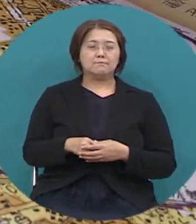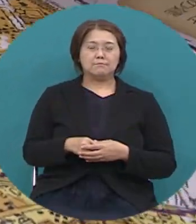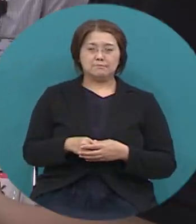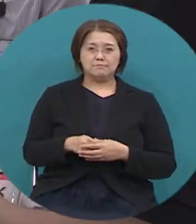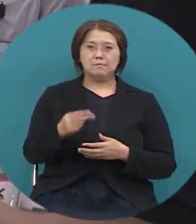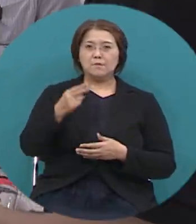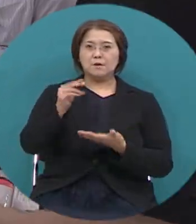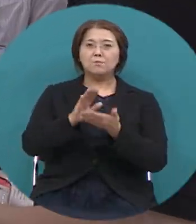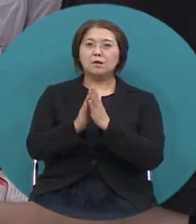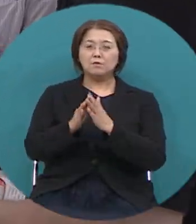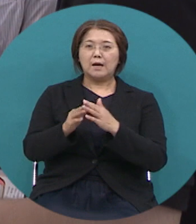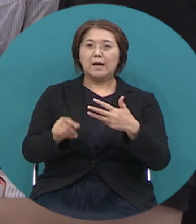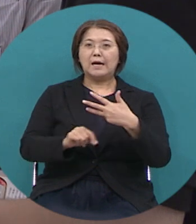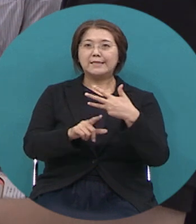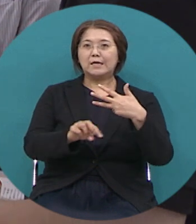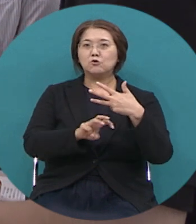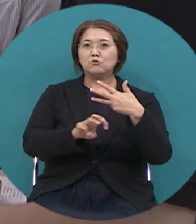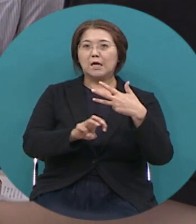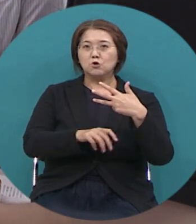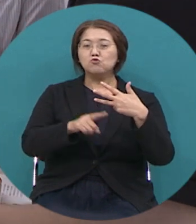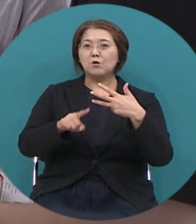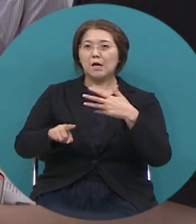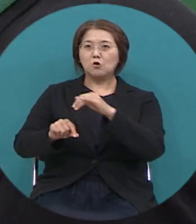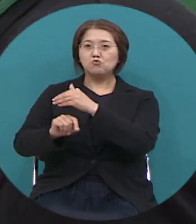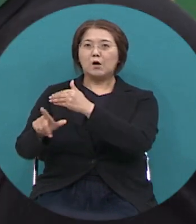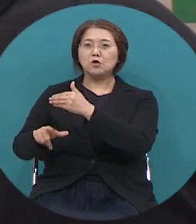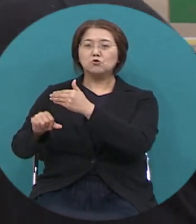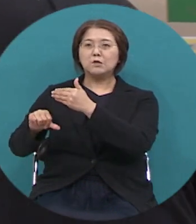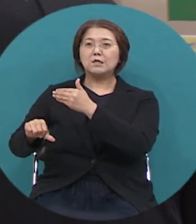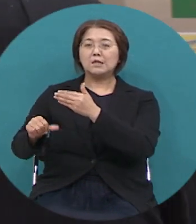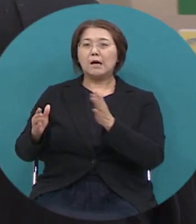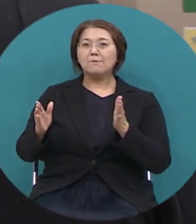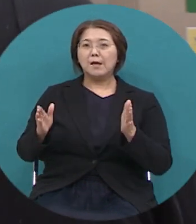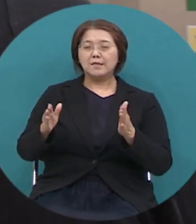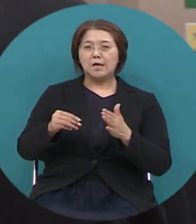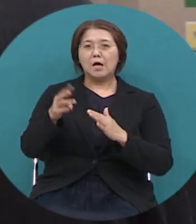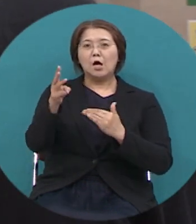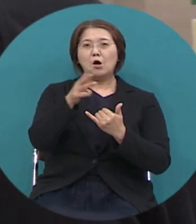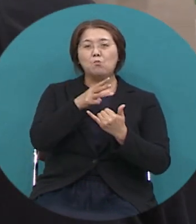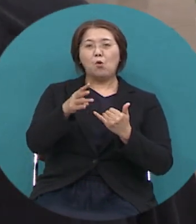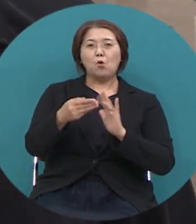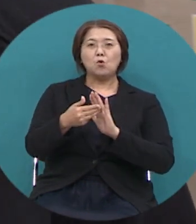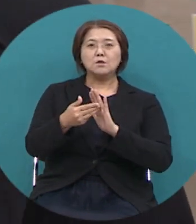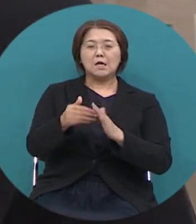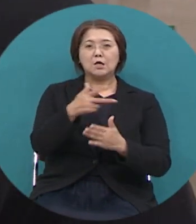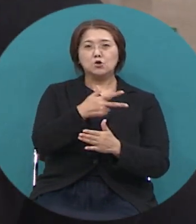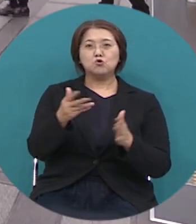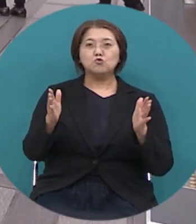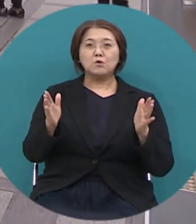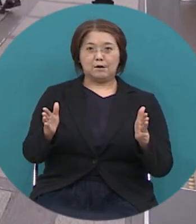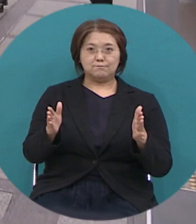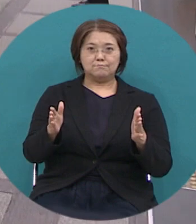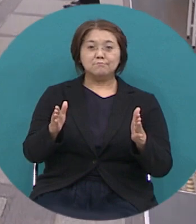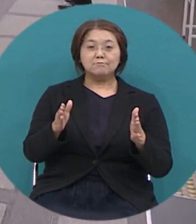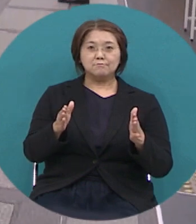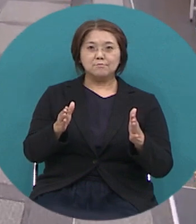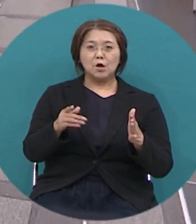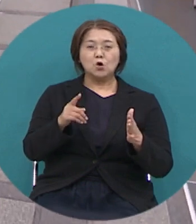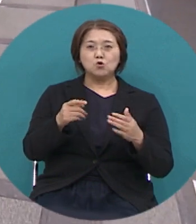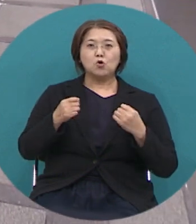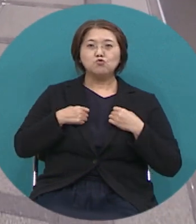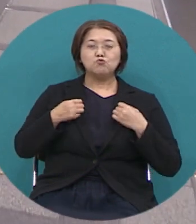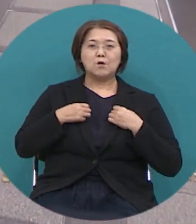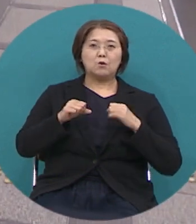県では8月30日から9月5日までの防災週間に合わせて、このシェイクアウト富山を行っています